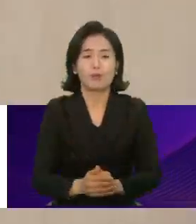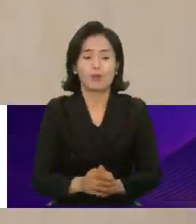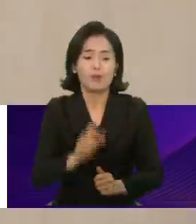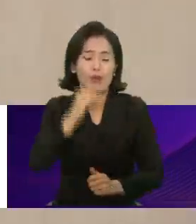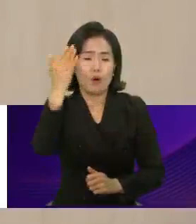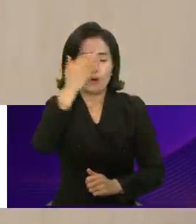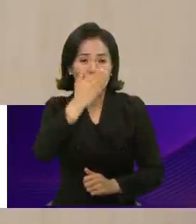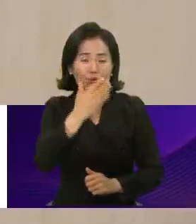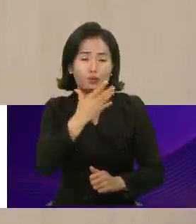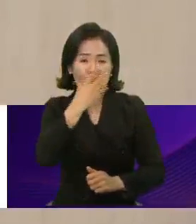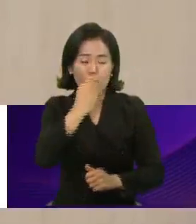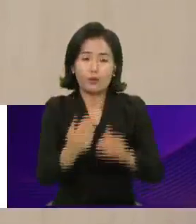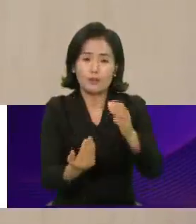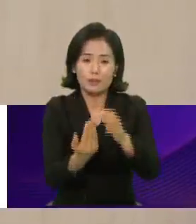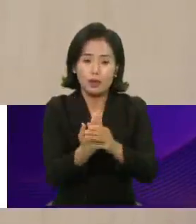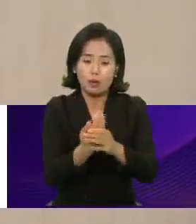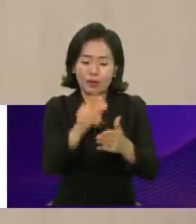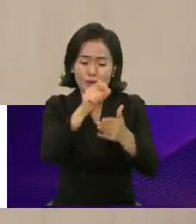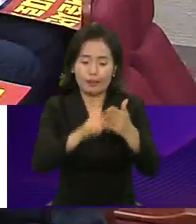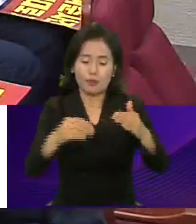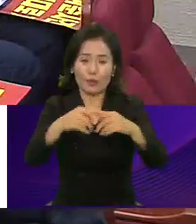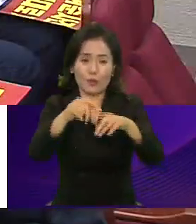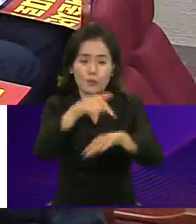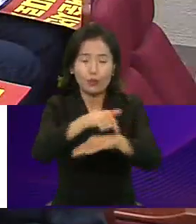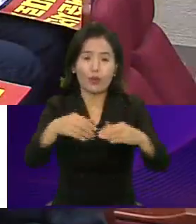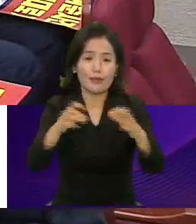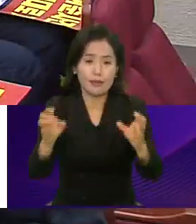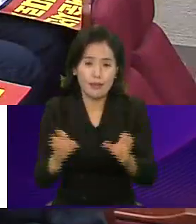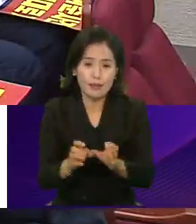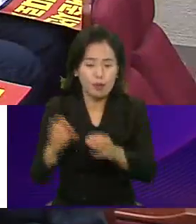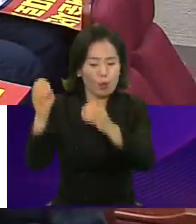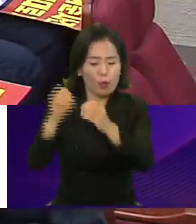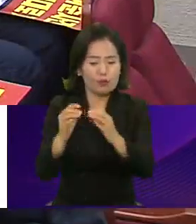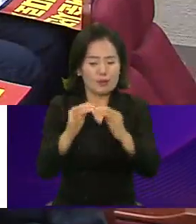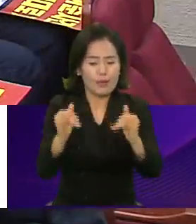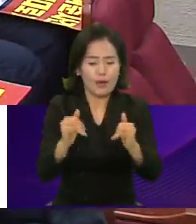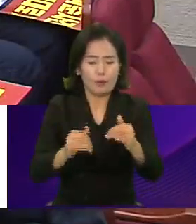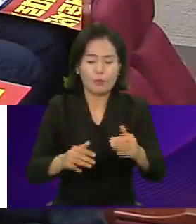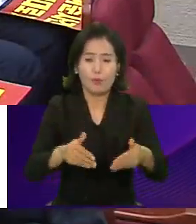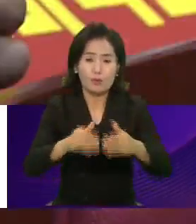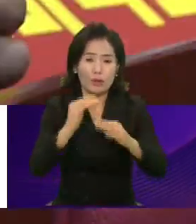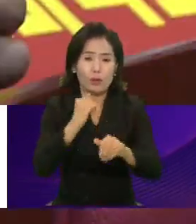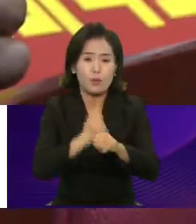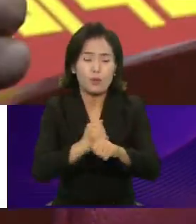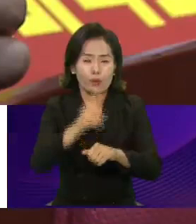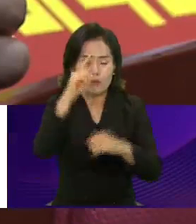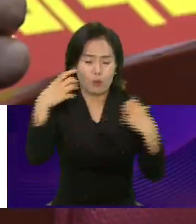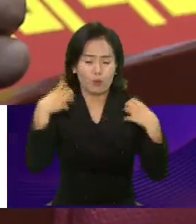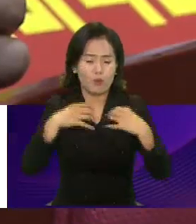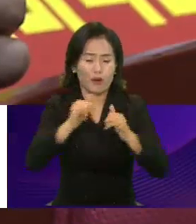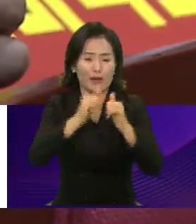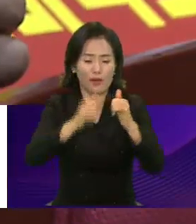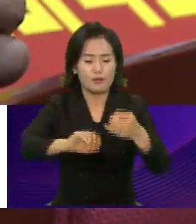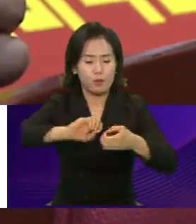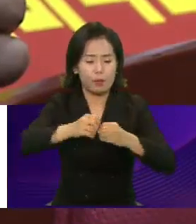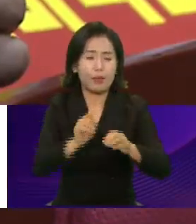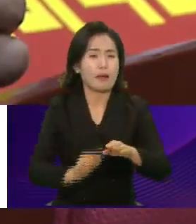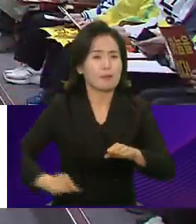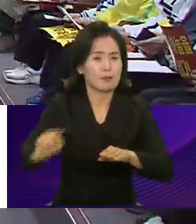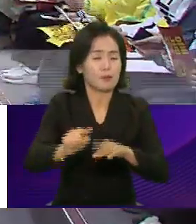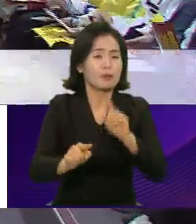여순 사건 보고서 작성기획단을 보수 성향 인사로 채우는 등 정부가 역사 왜곡에 앞장서고 있다는